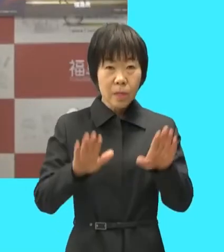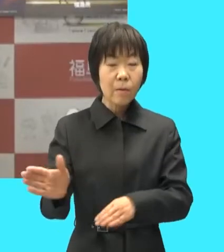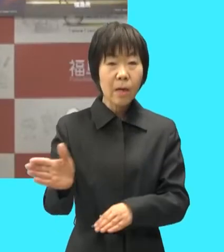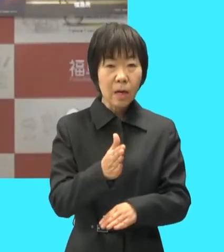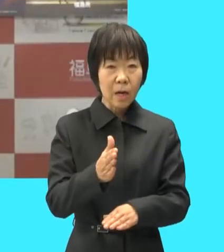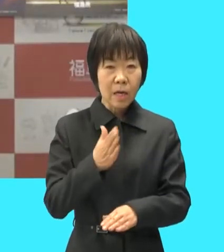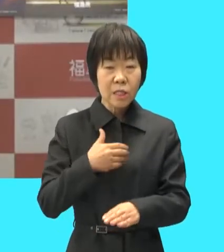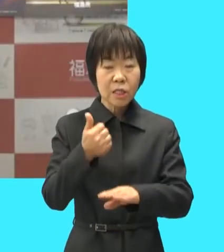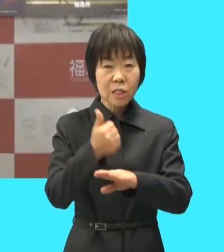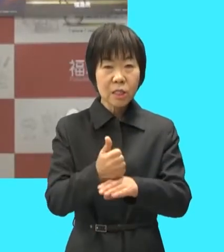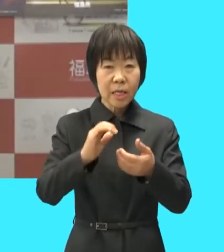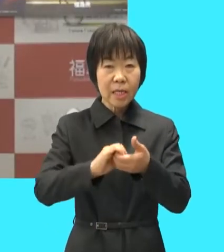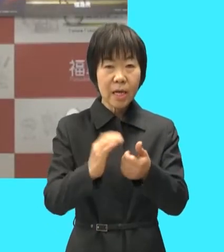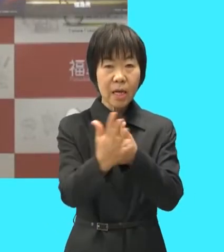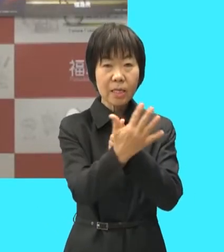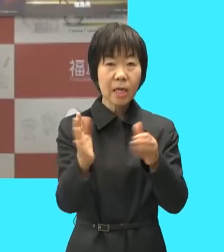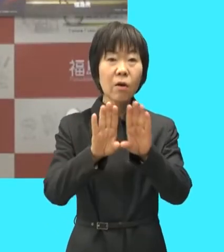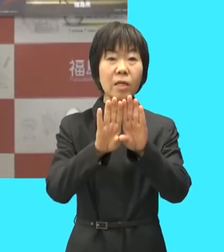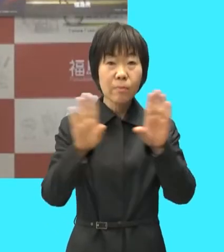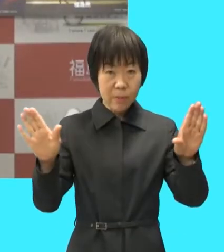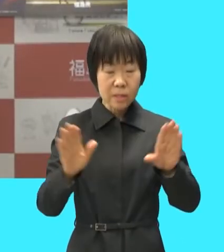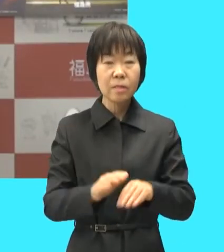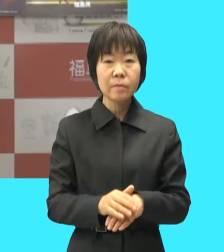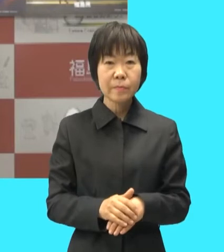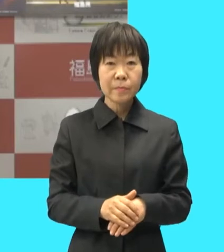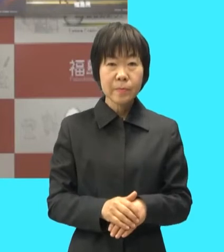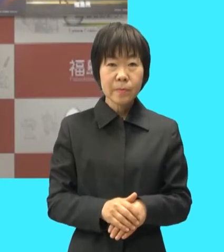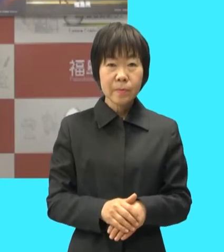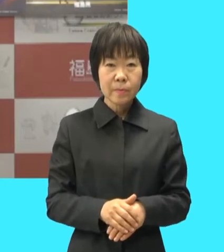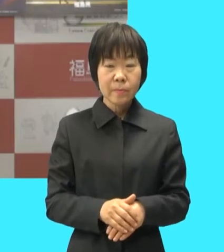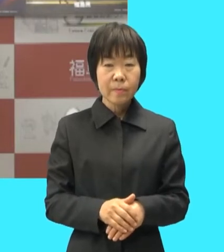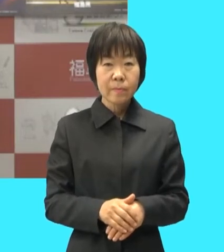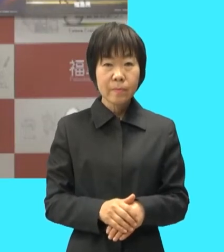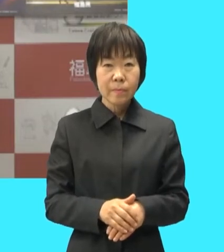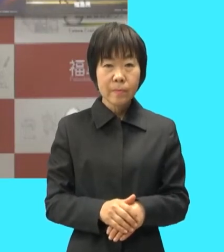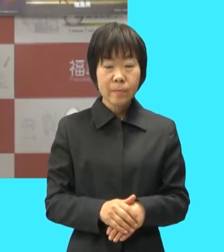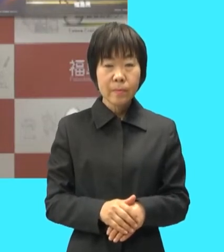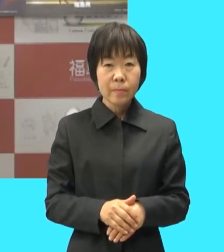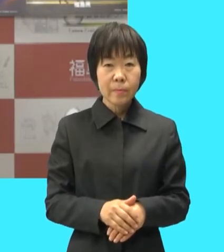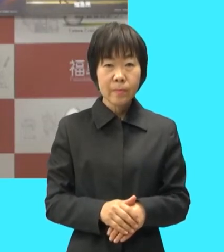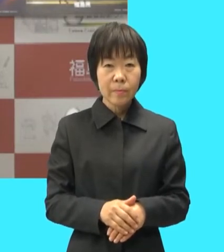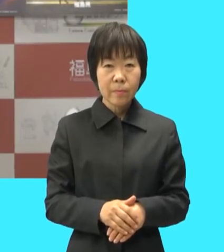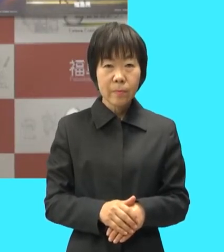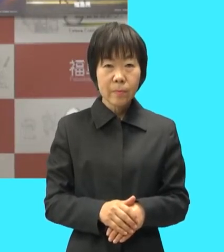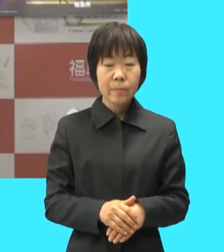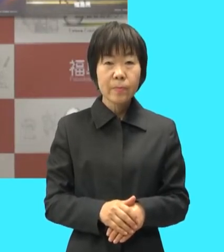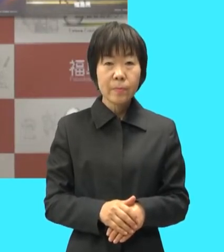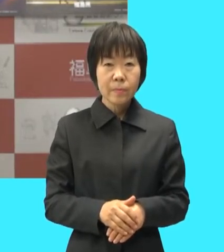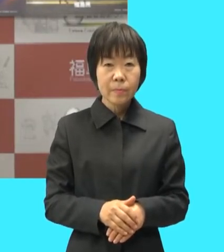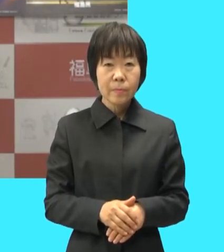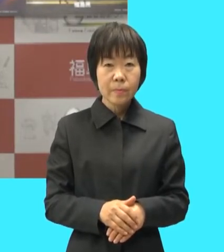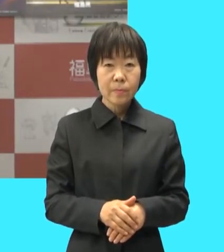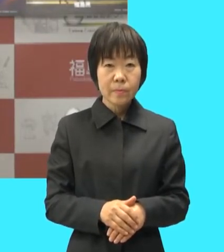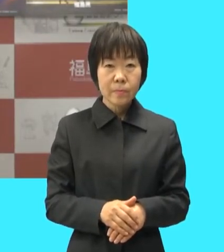ただいまから知事定例記者会見を始めます。ご質問のある方は挙手をお願いします。またご質問の際は社名とお名前をおっしゃってください。ご質